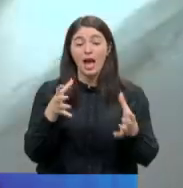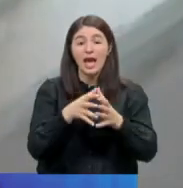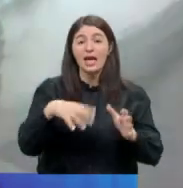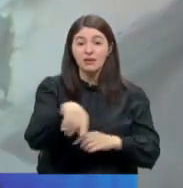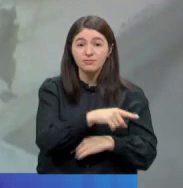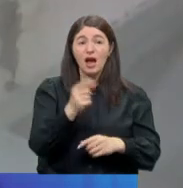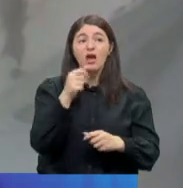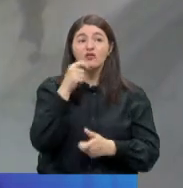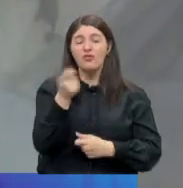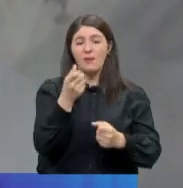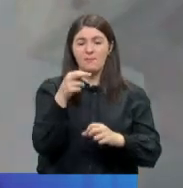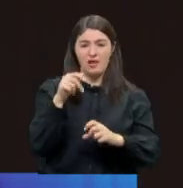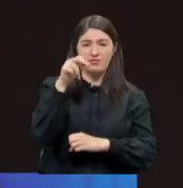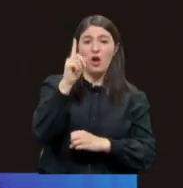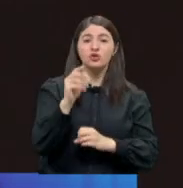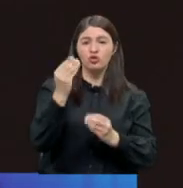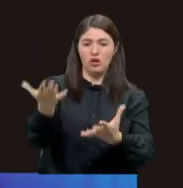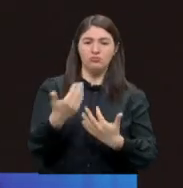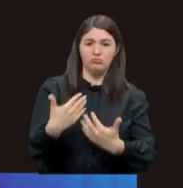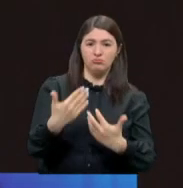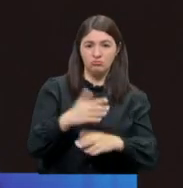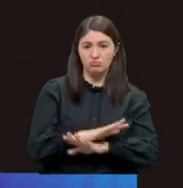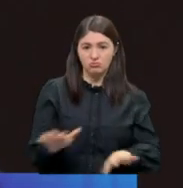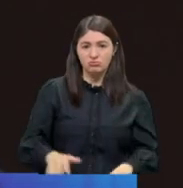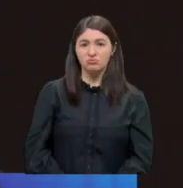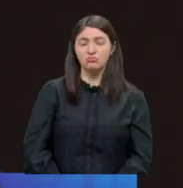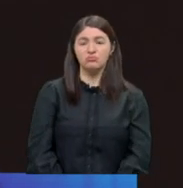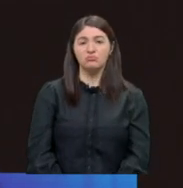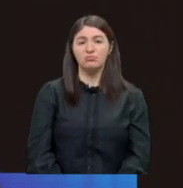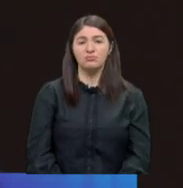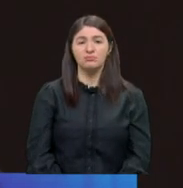Ekipler itfaiye merdiveniyle önce çocukları tahliye etti.